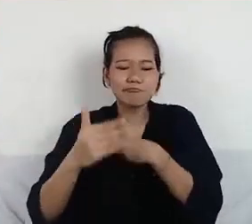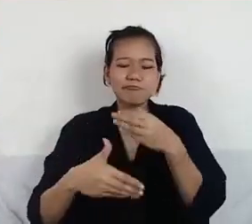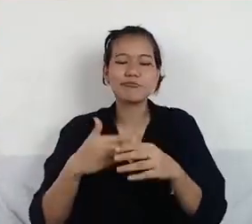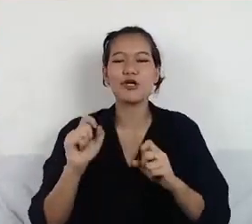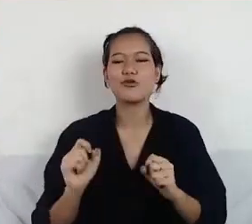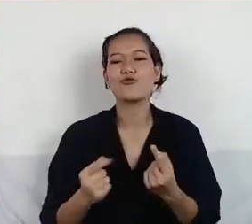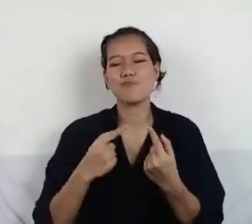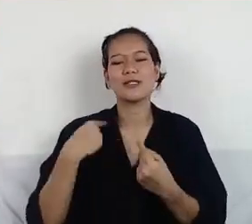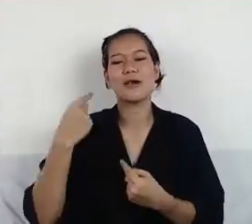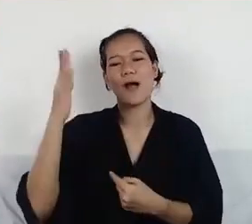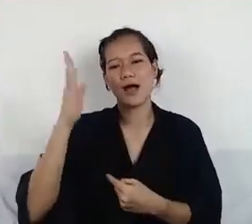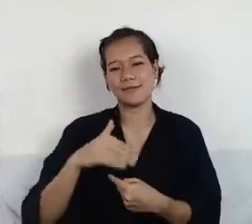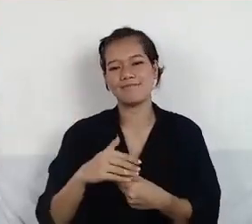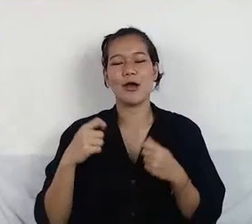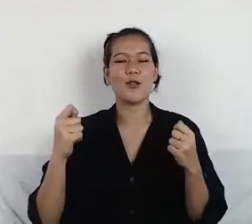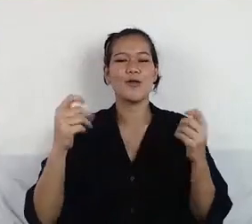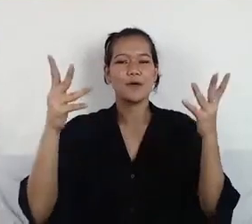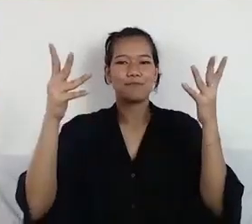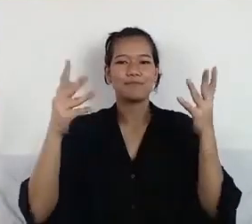sehari-hari. Haleluya.